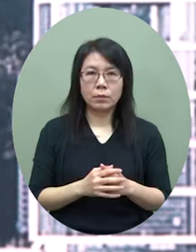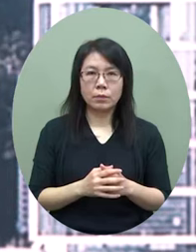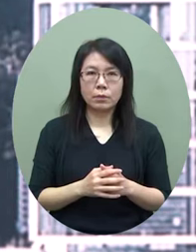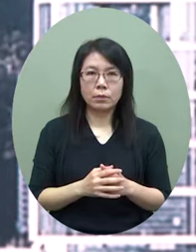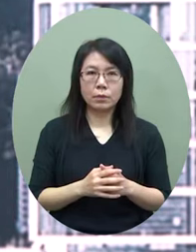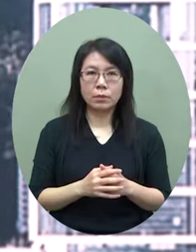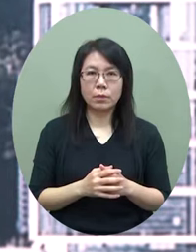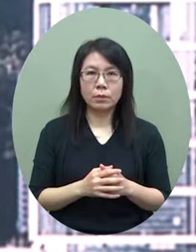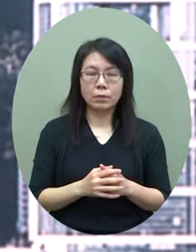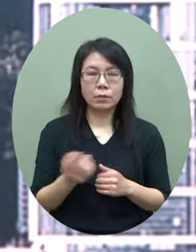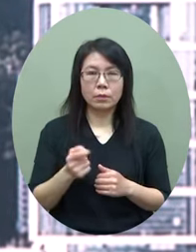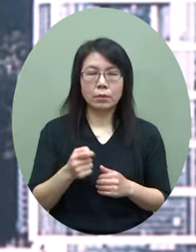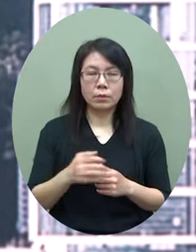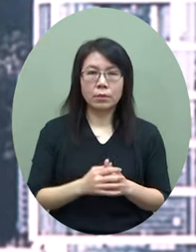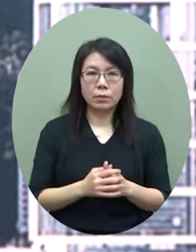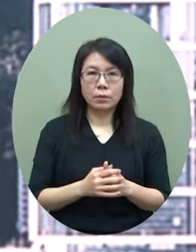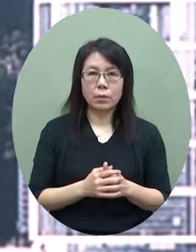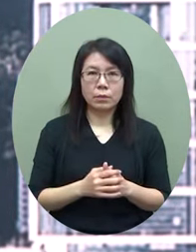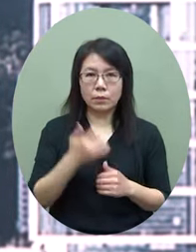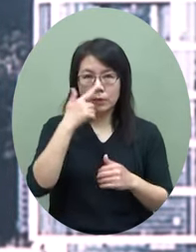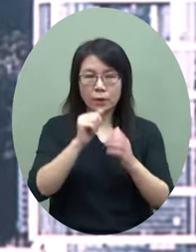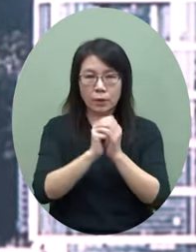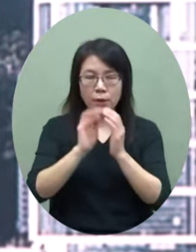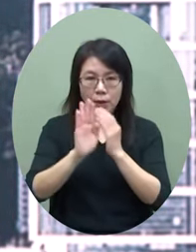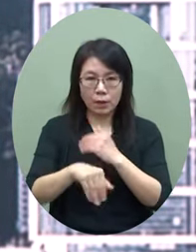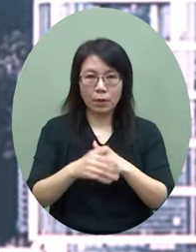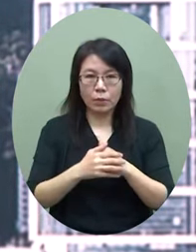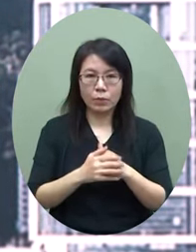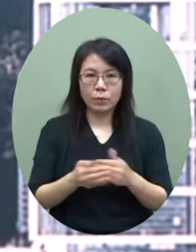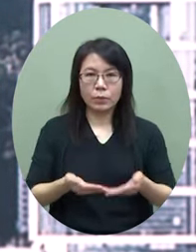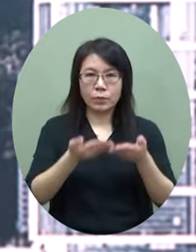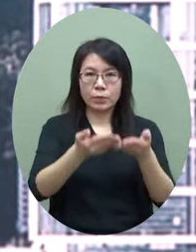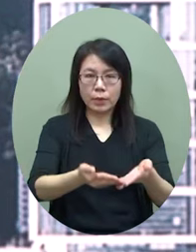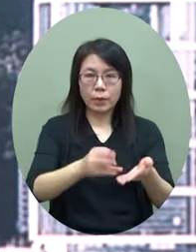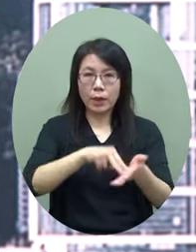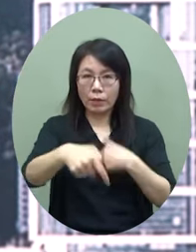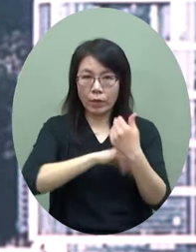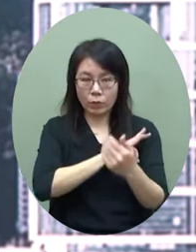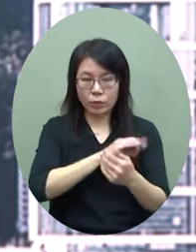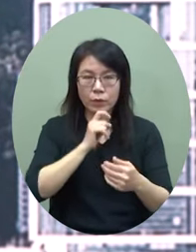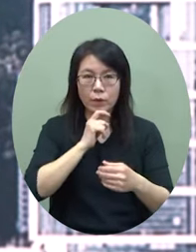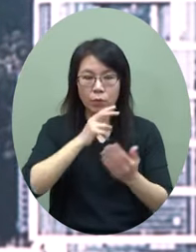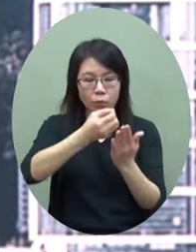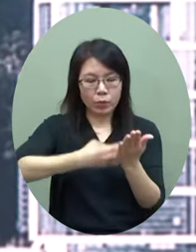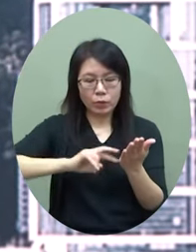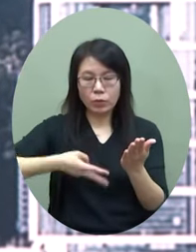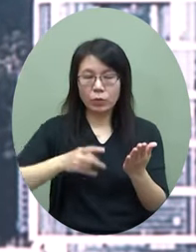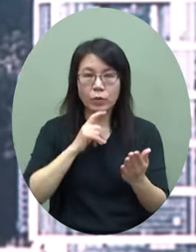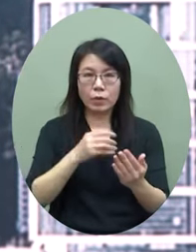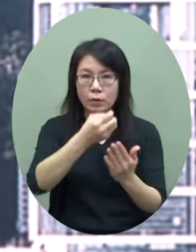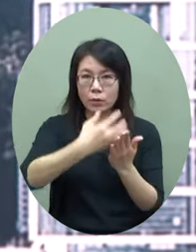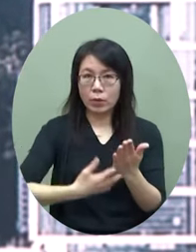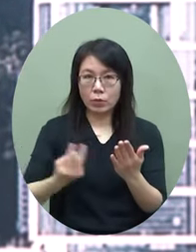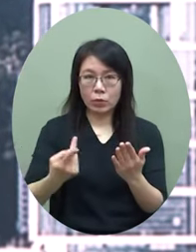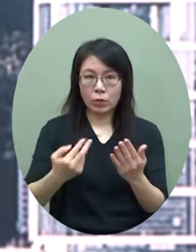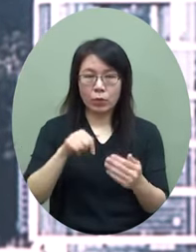我们很快应该说农历年之后我们会提交给立法会一个修订的条例阻